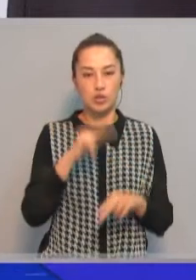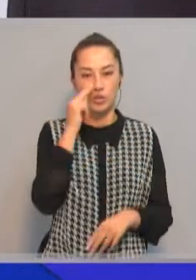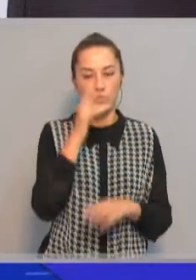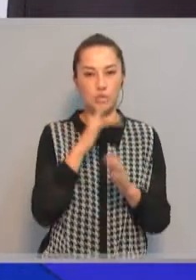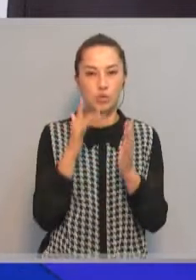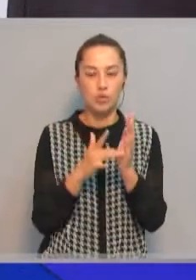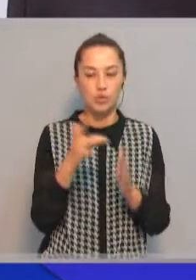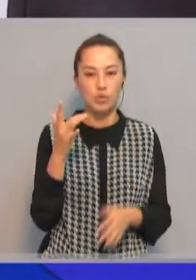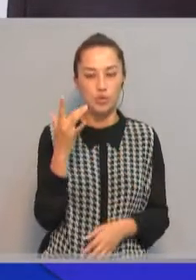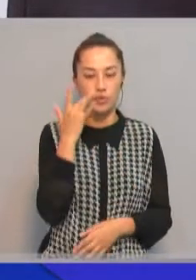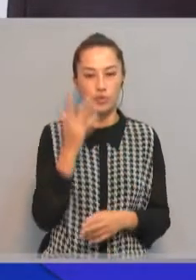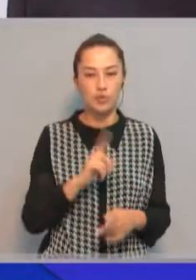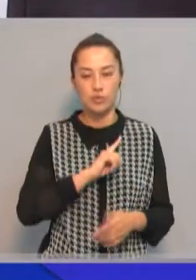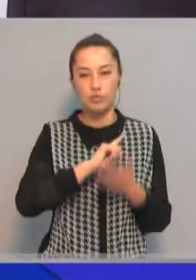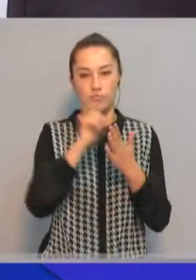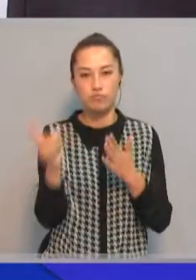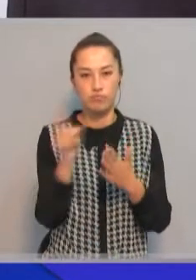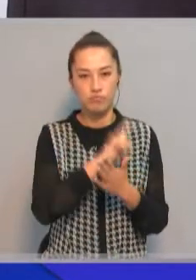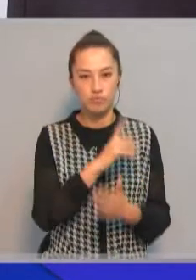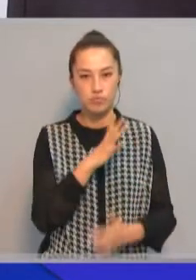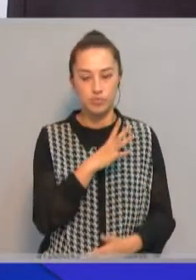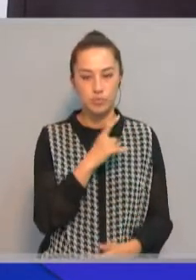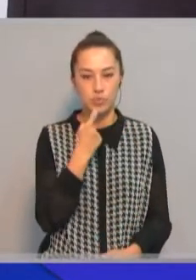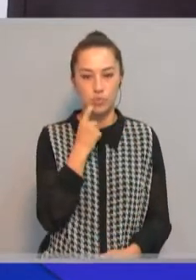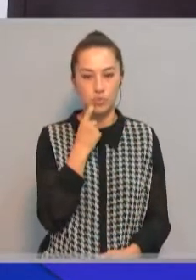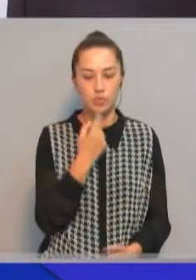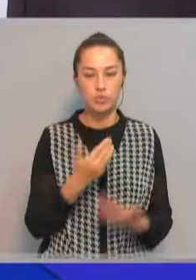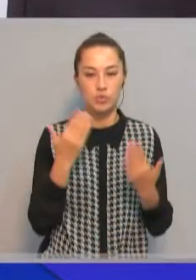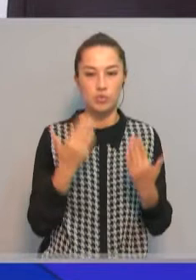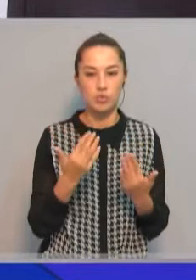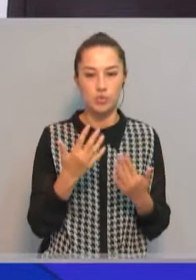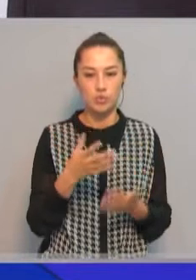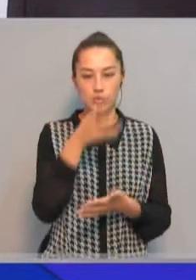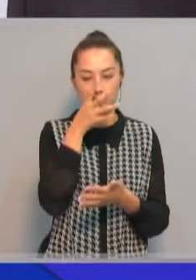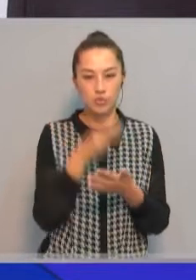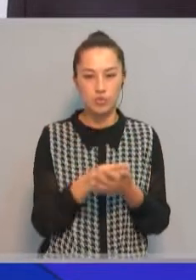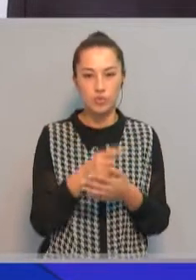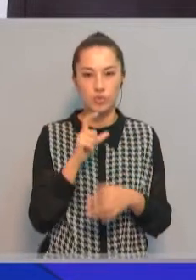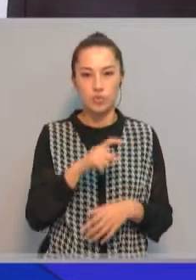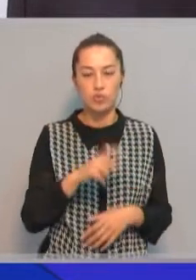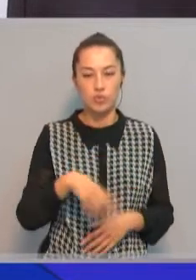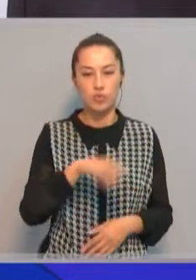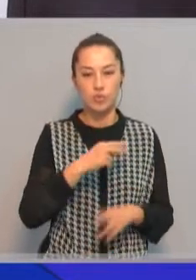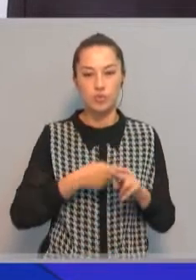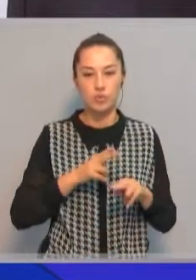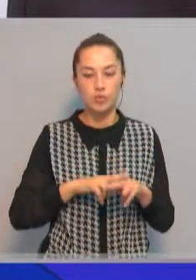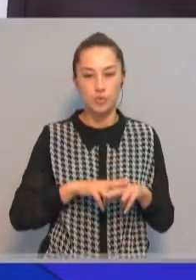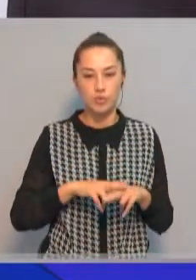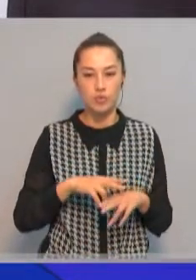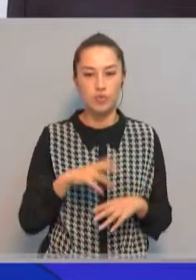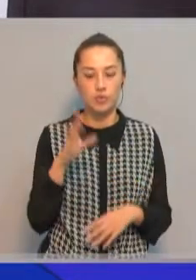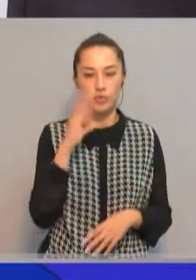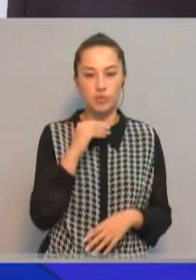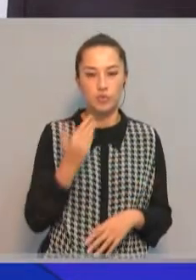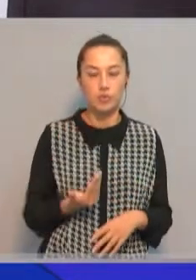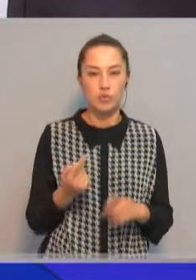қаласына барып келіп отырған. Ал енді науқастардың жанын шүберекке түйіп,